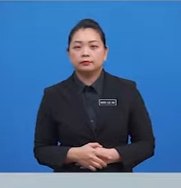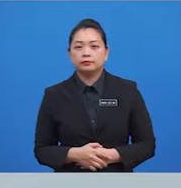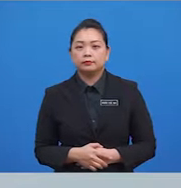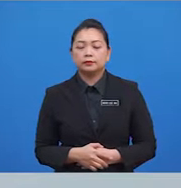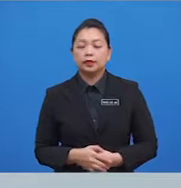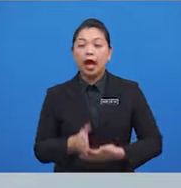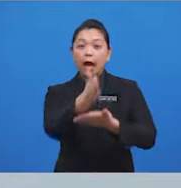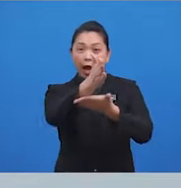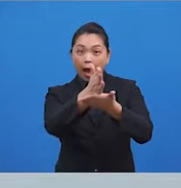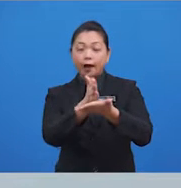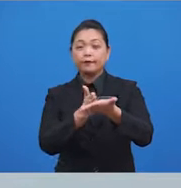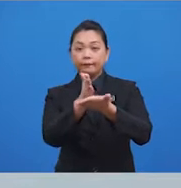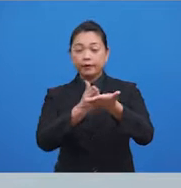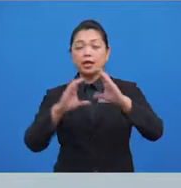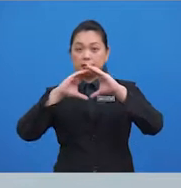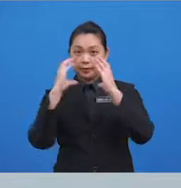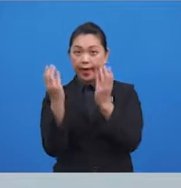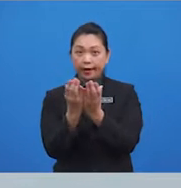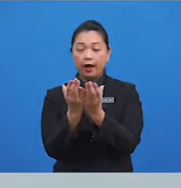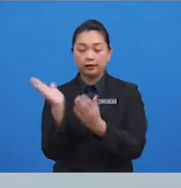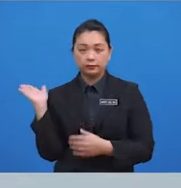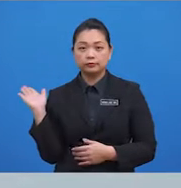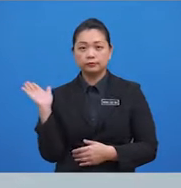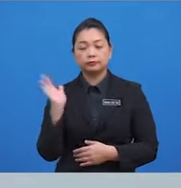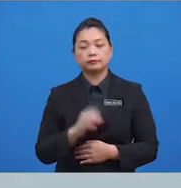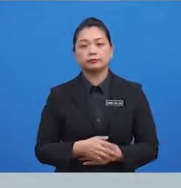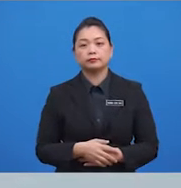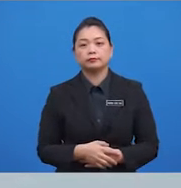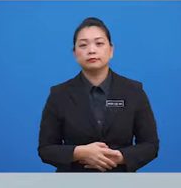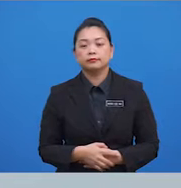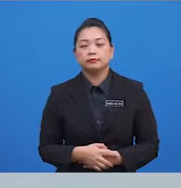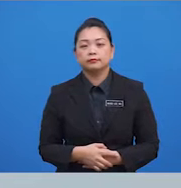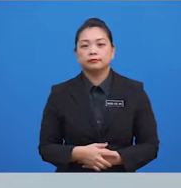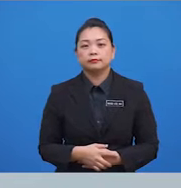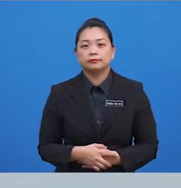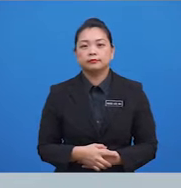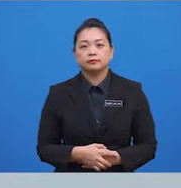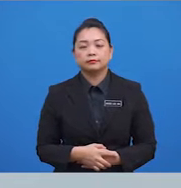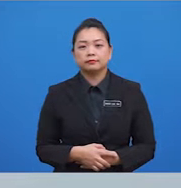tambah 1/2 darab 4 pi j kuasa 2